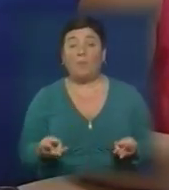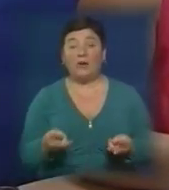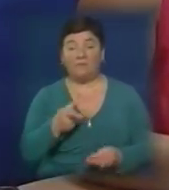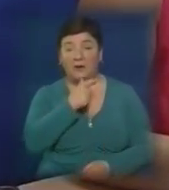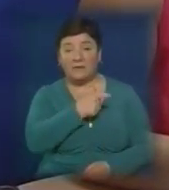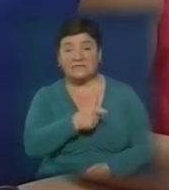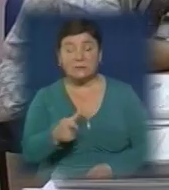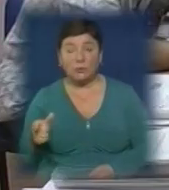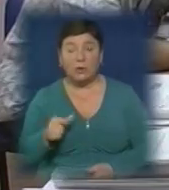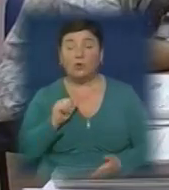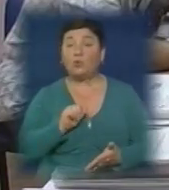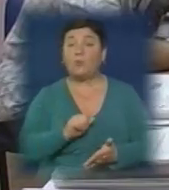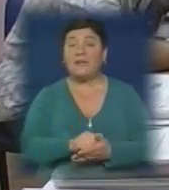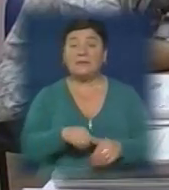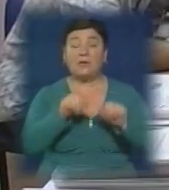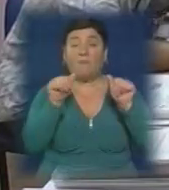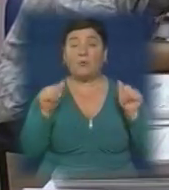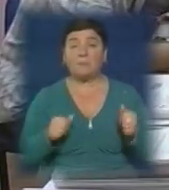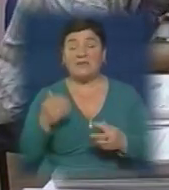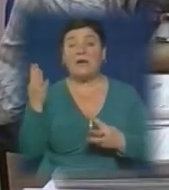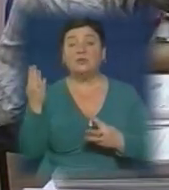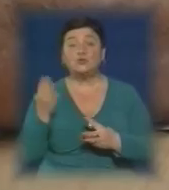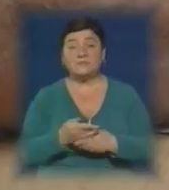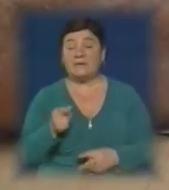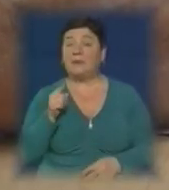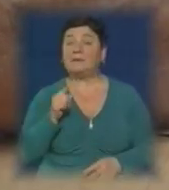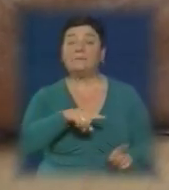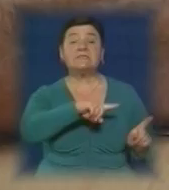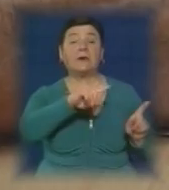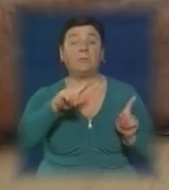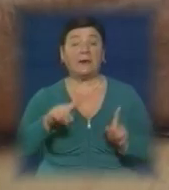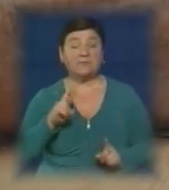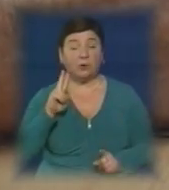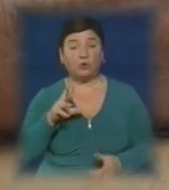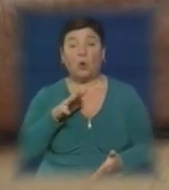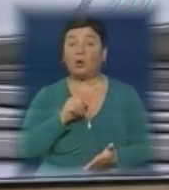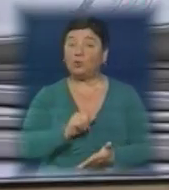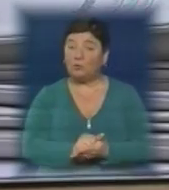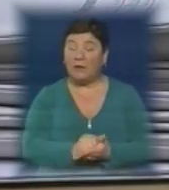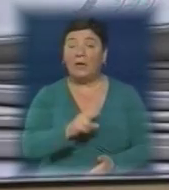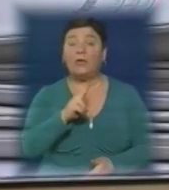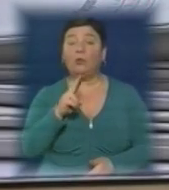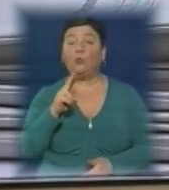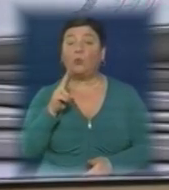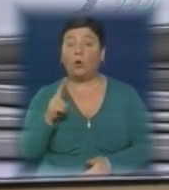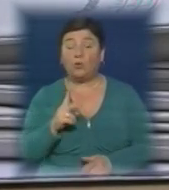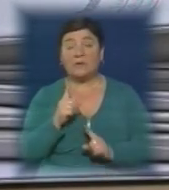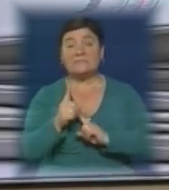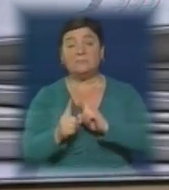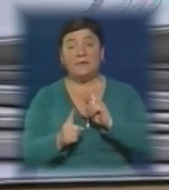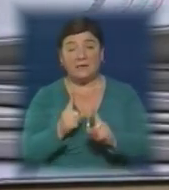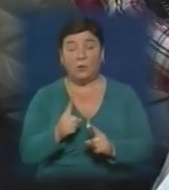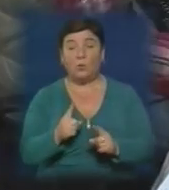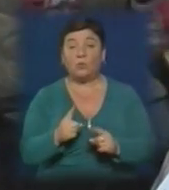Повторно подавати документи на оформлення субсидії потрібно лише тим закарпатцям, хто орендує житло та у кого відбулися зміни у